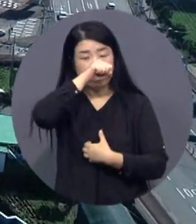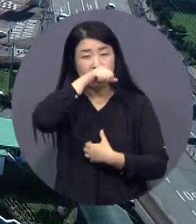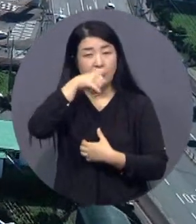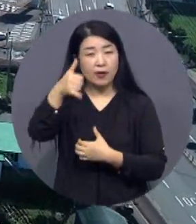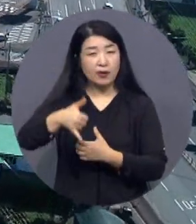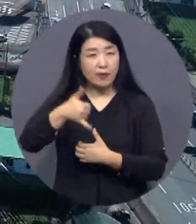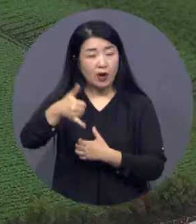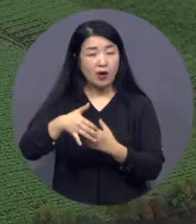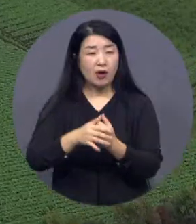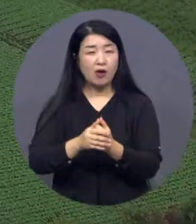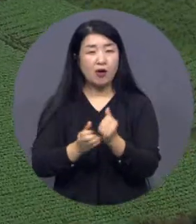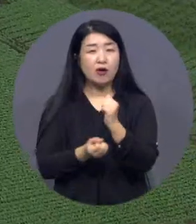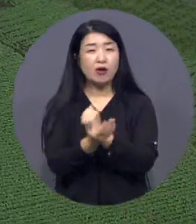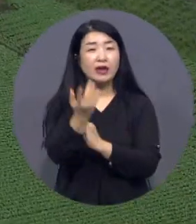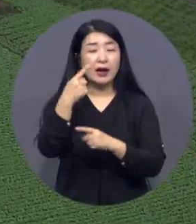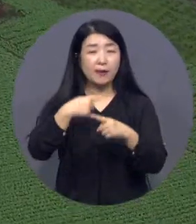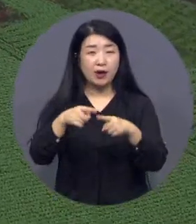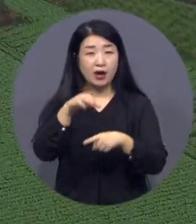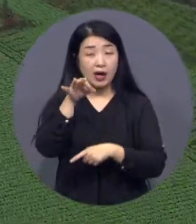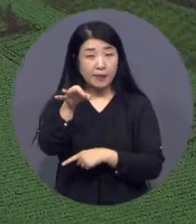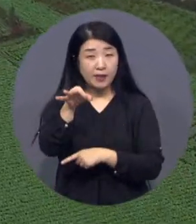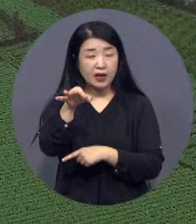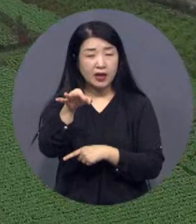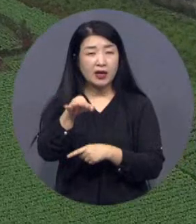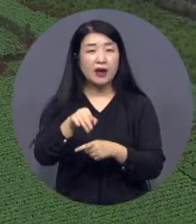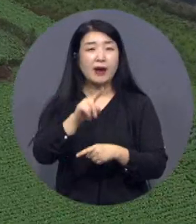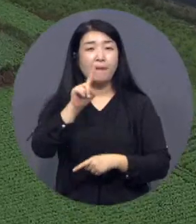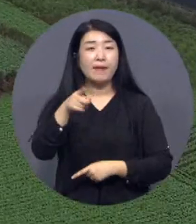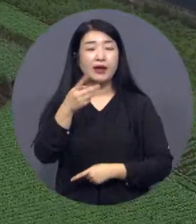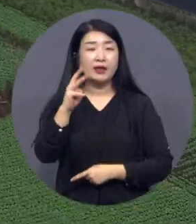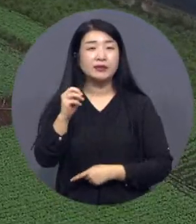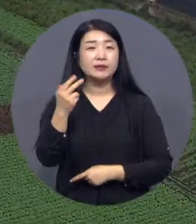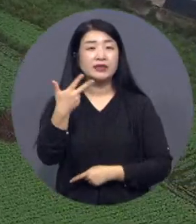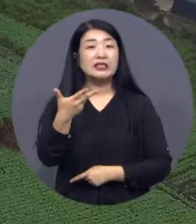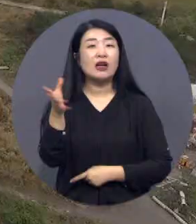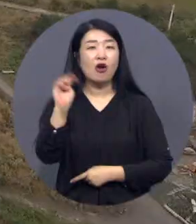설계비와 환경영향평가 조사 비용 173억 원을 편성했습니다.